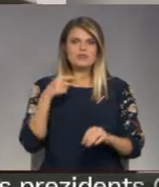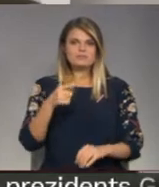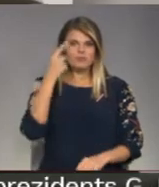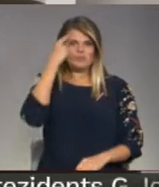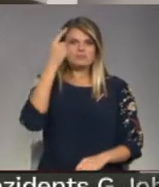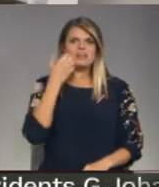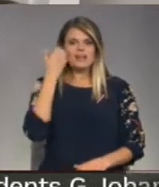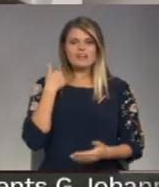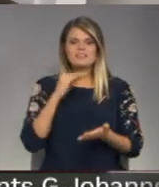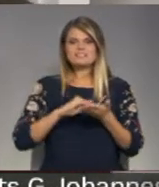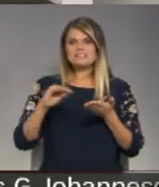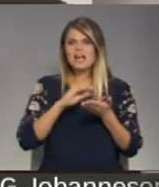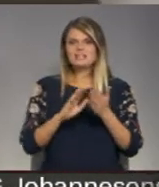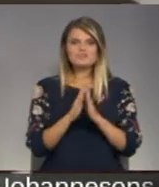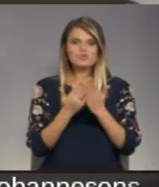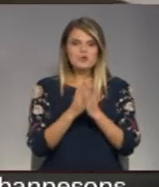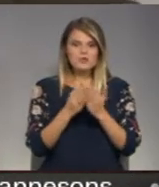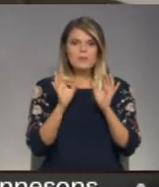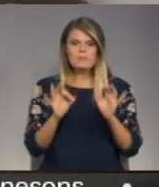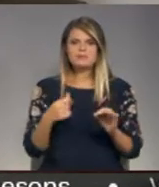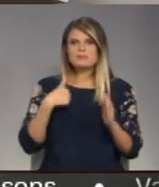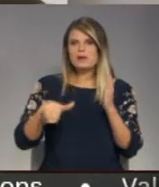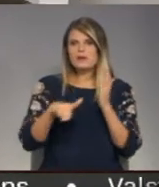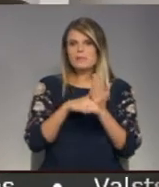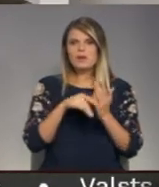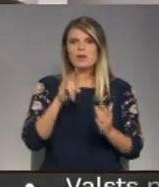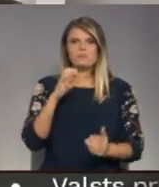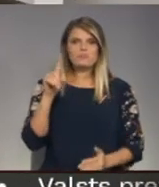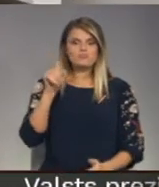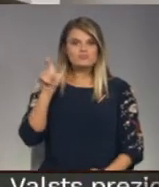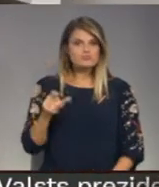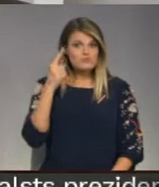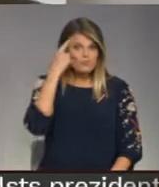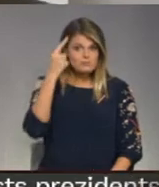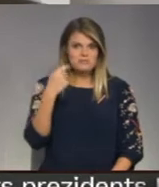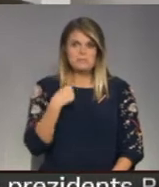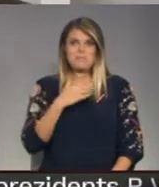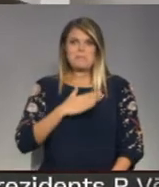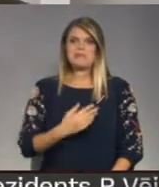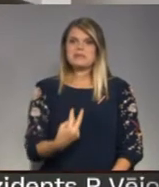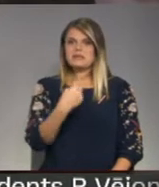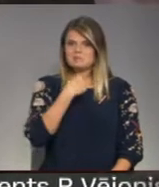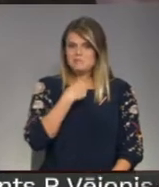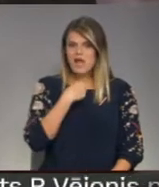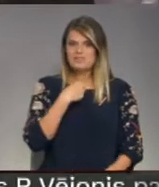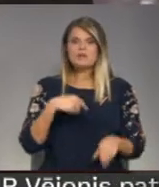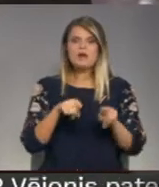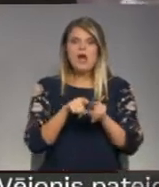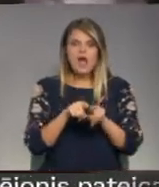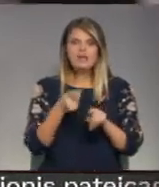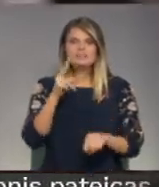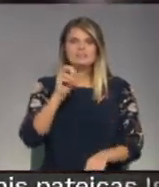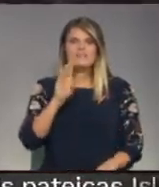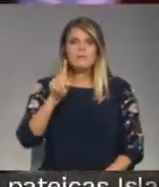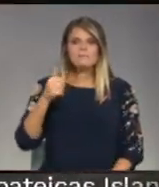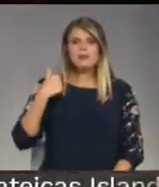sāku rakstīt grāmatas, un īstenībā man palīdzēja puķis to uzzināt, jā, bet tas bija tās patīkams pārsteigums. Arī Nikolaja